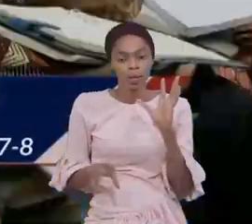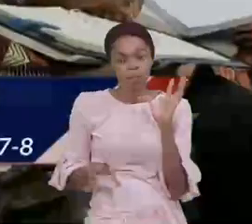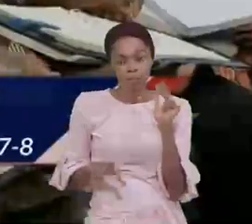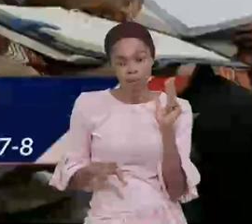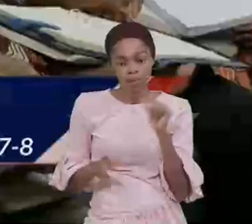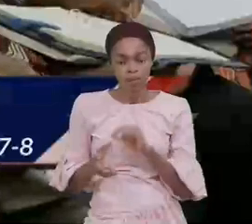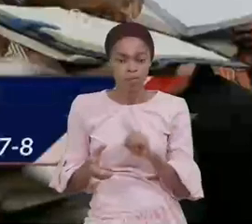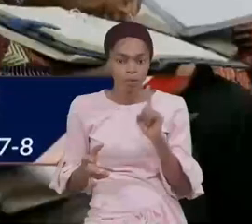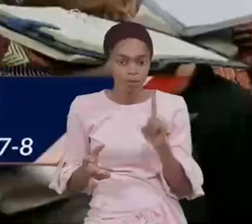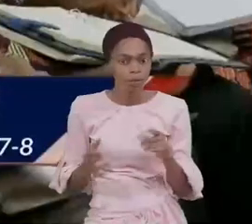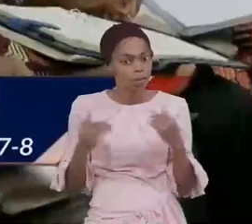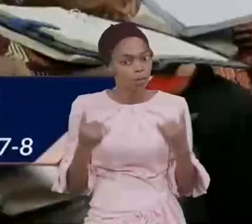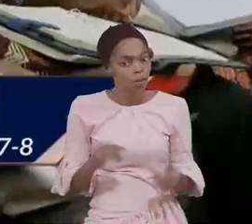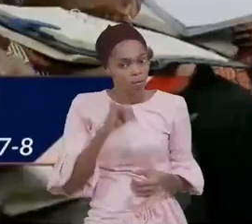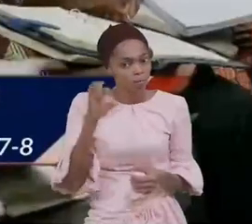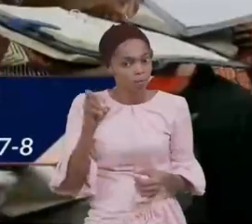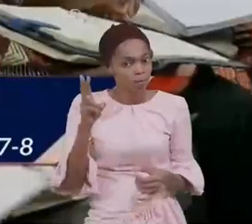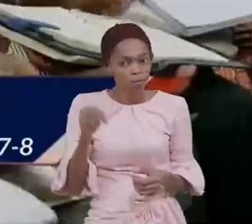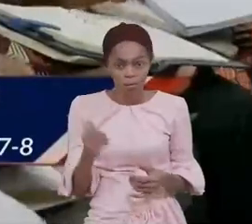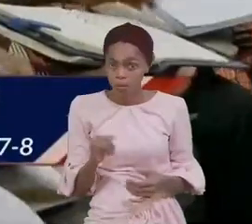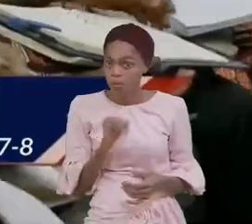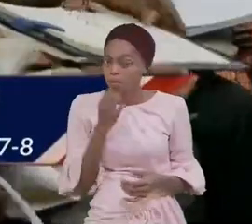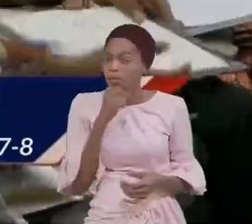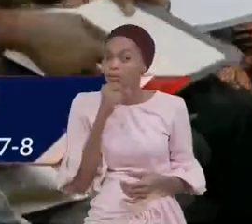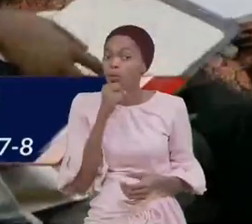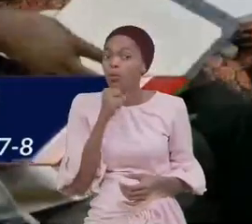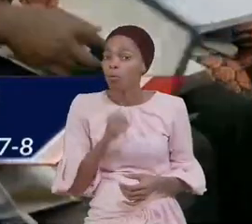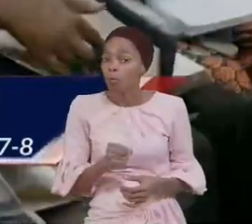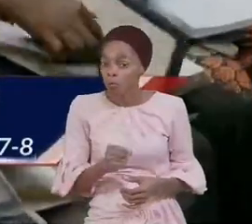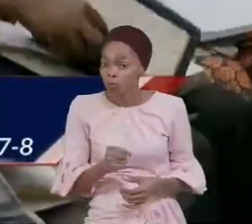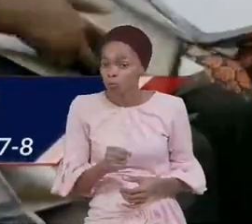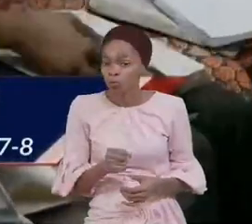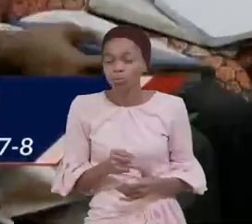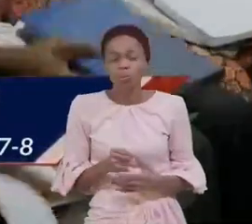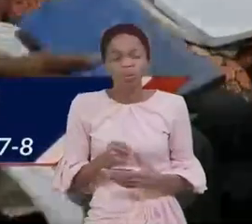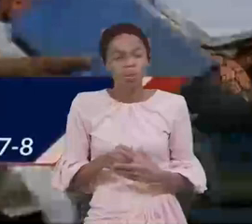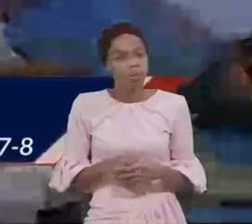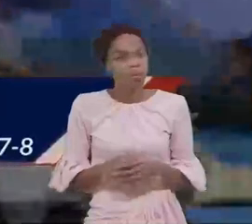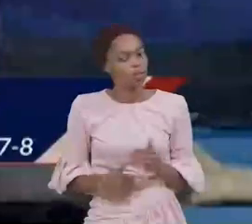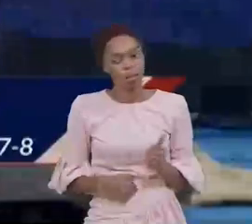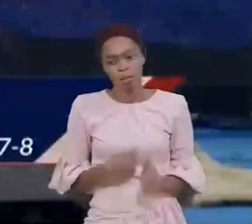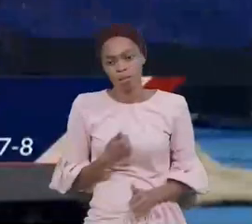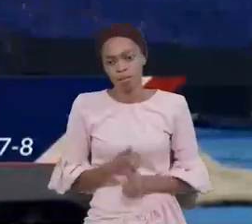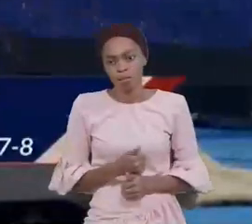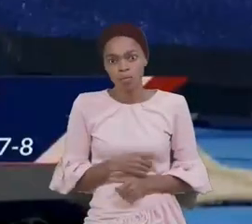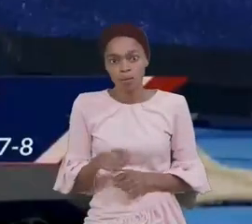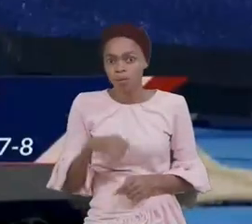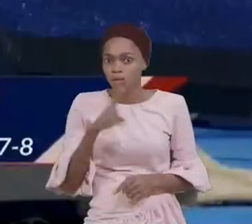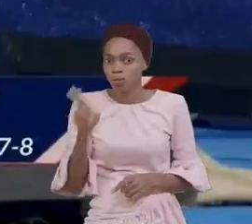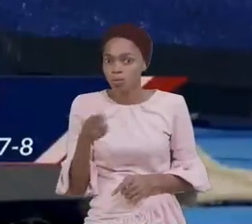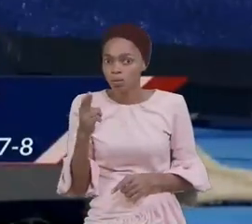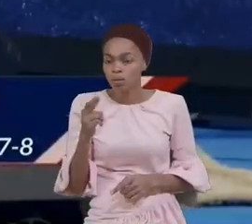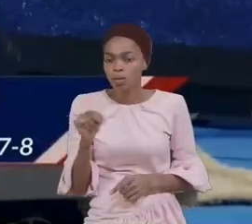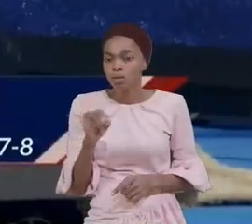Josué 13, verset 1. Josué était vieux, avancé en âge. Avancé en